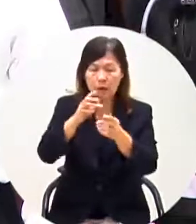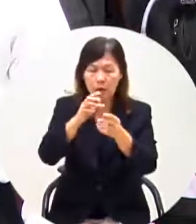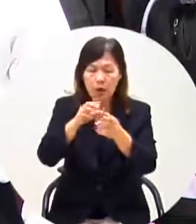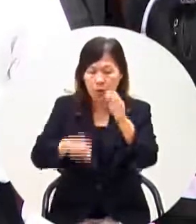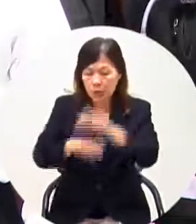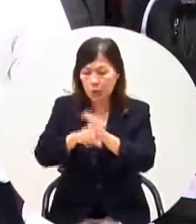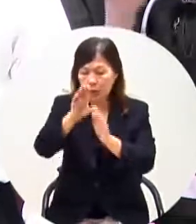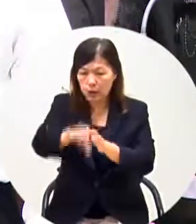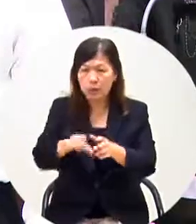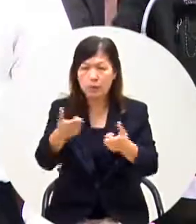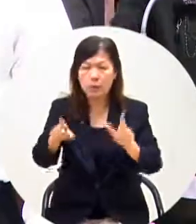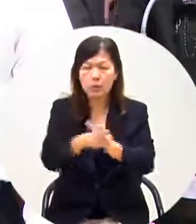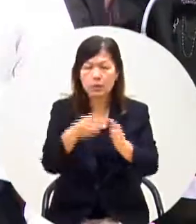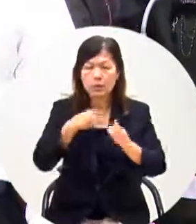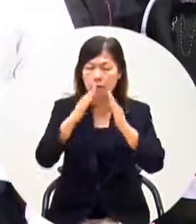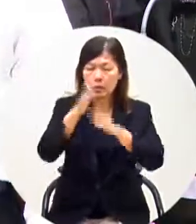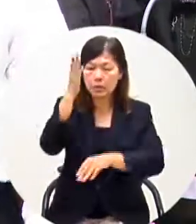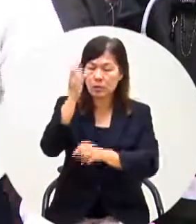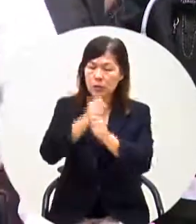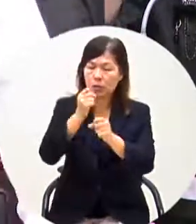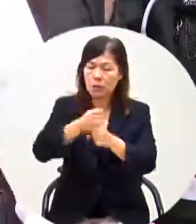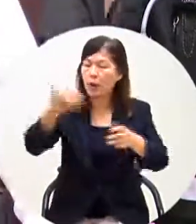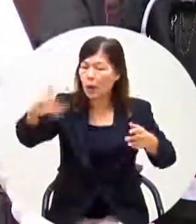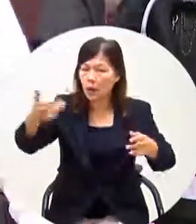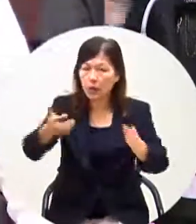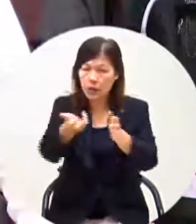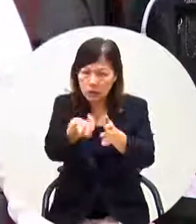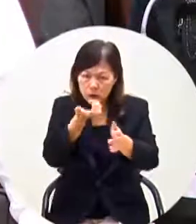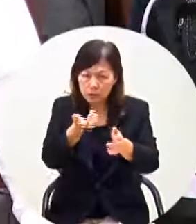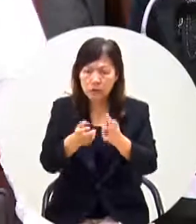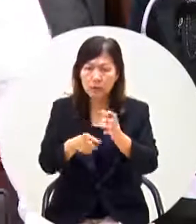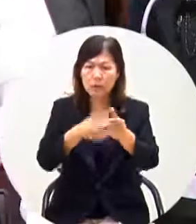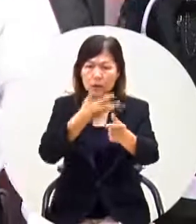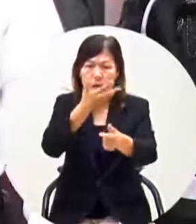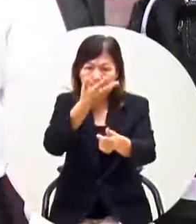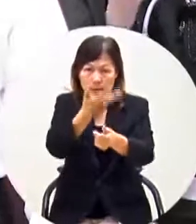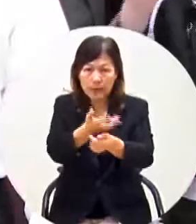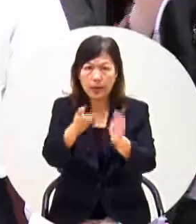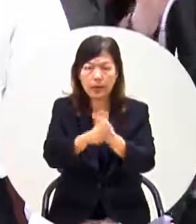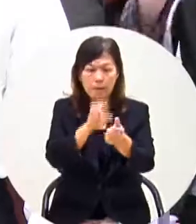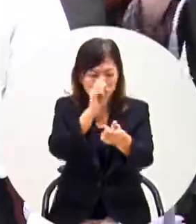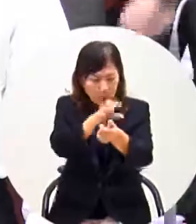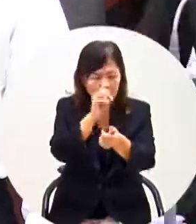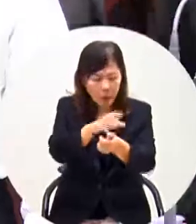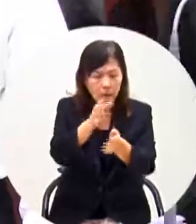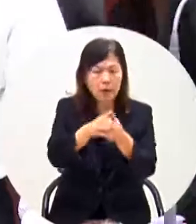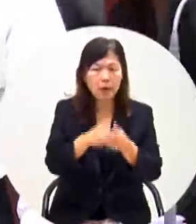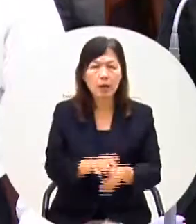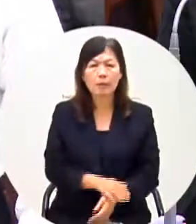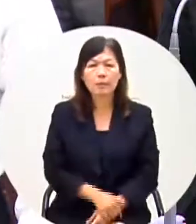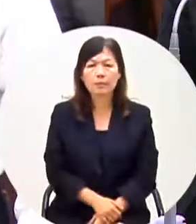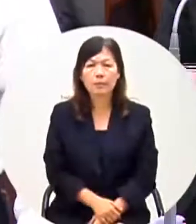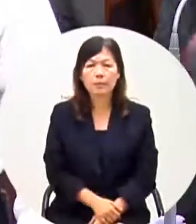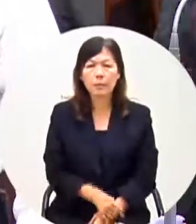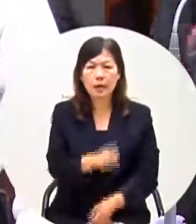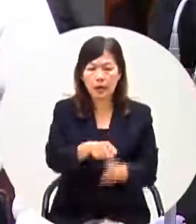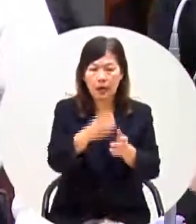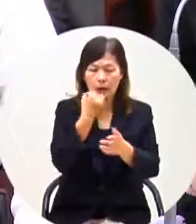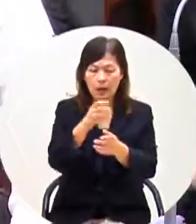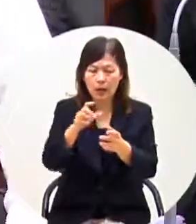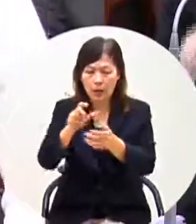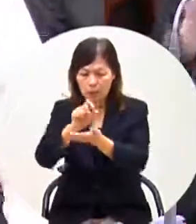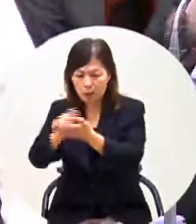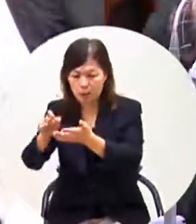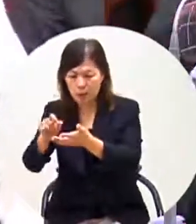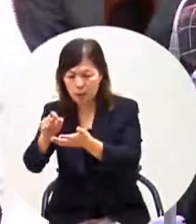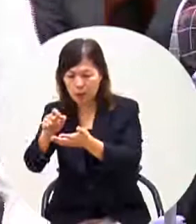前。我们应该要以劝导的方式取代开单。局长，你先请